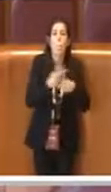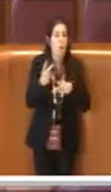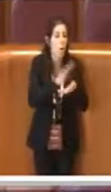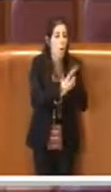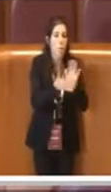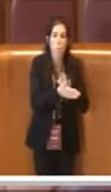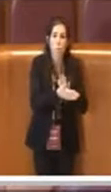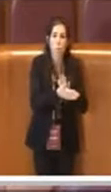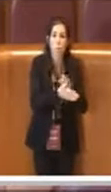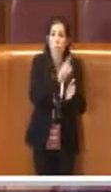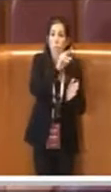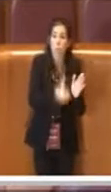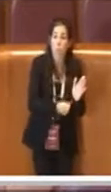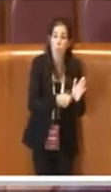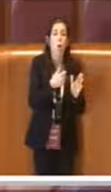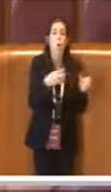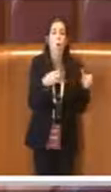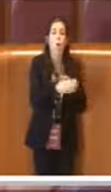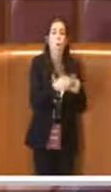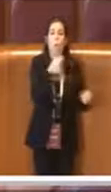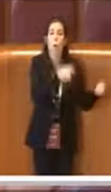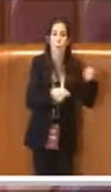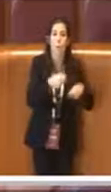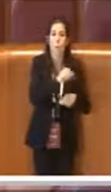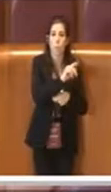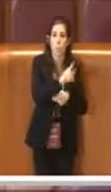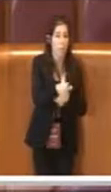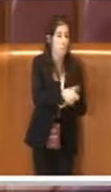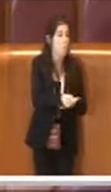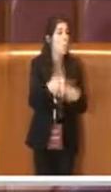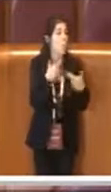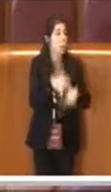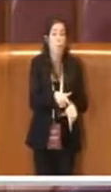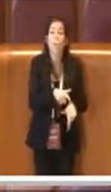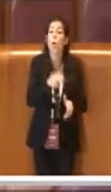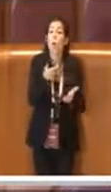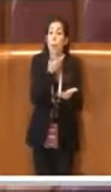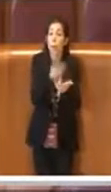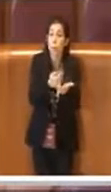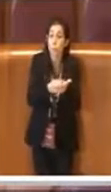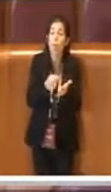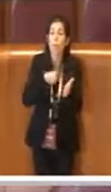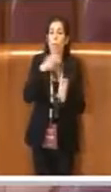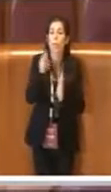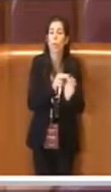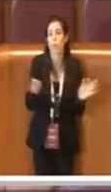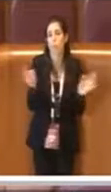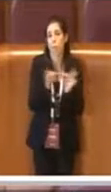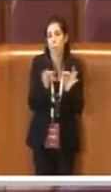convenzione con le AGS. Per questo voteremo favorevole a questa che è la miglior